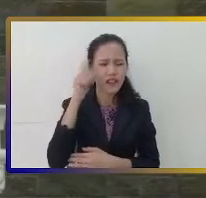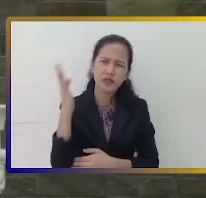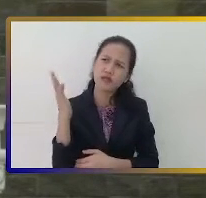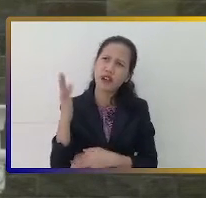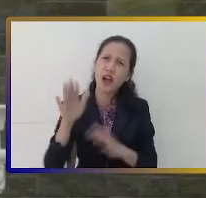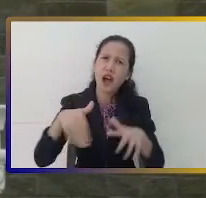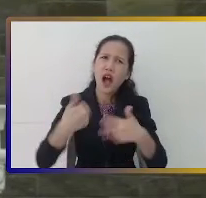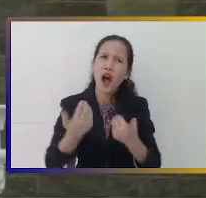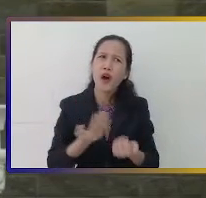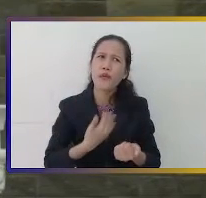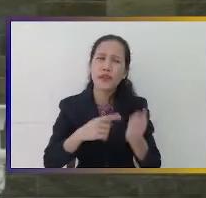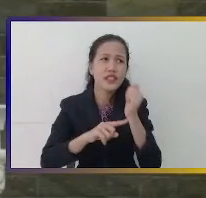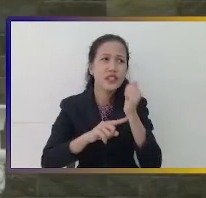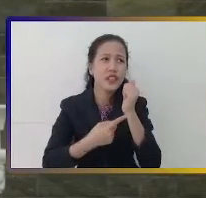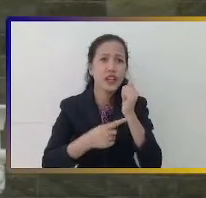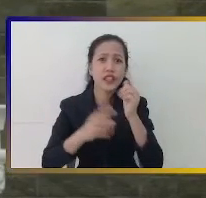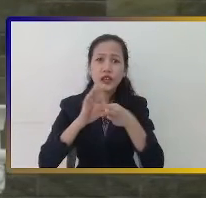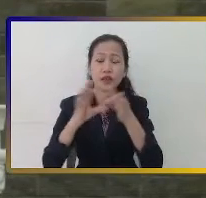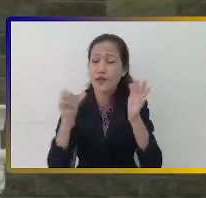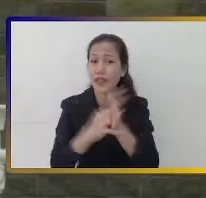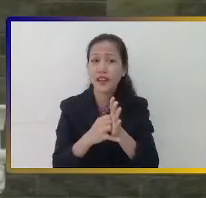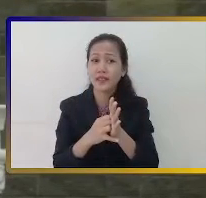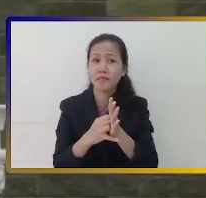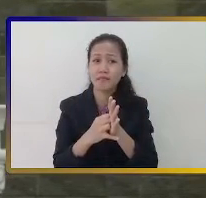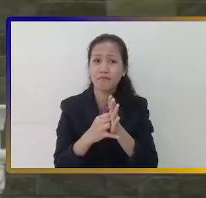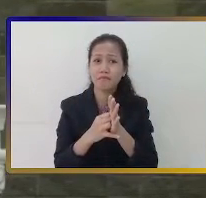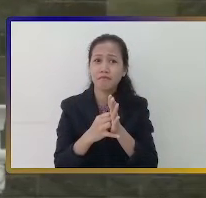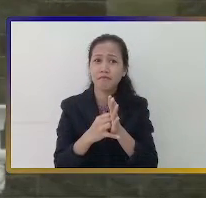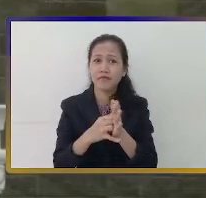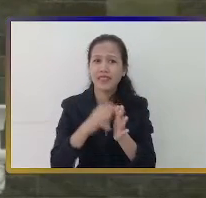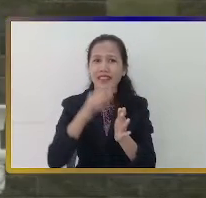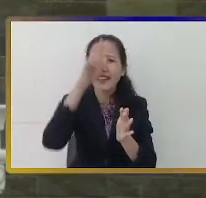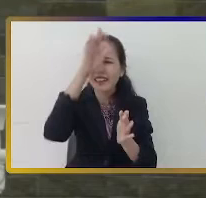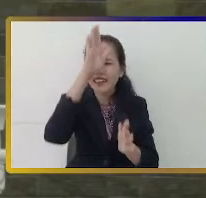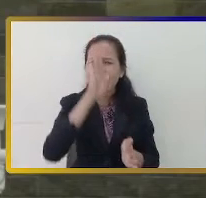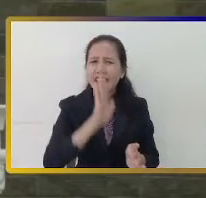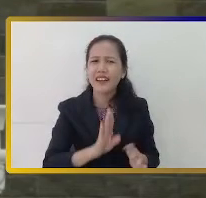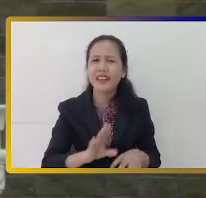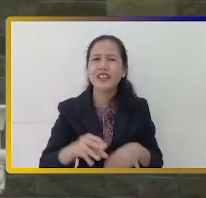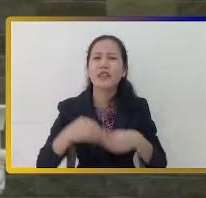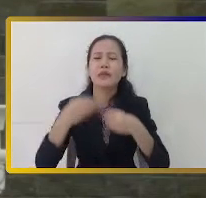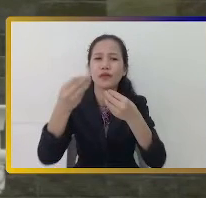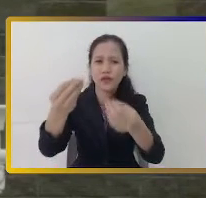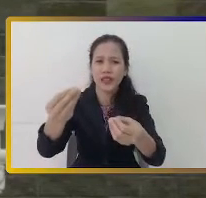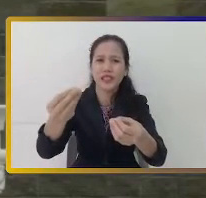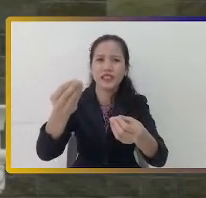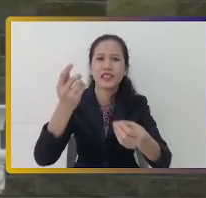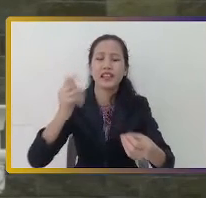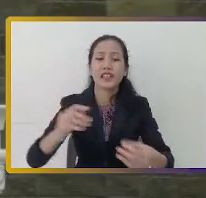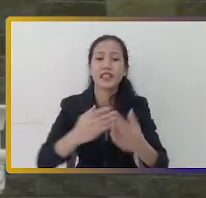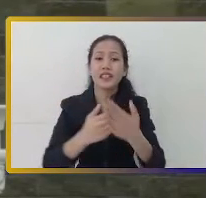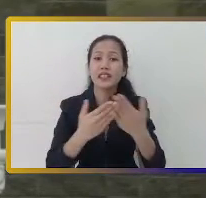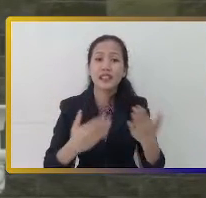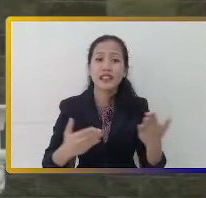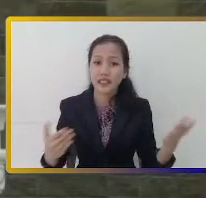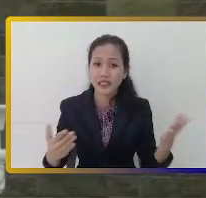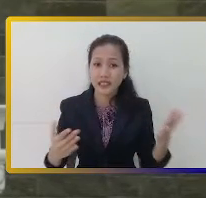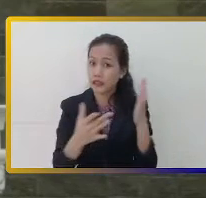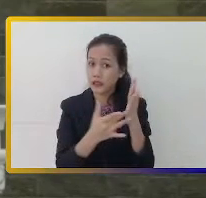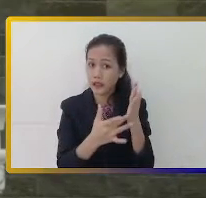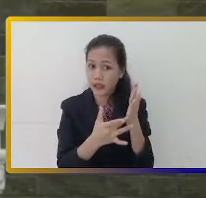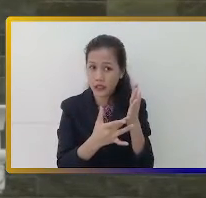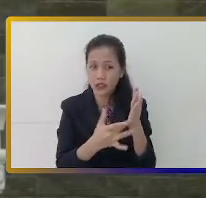ganyan? You see? God supplied the technologies. God supplied the